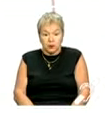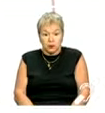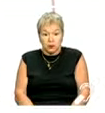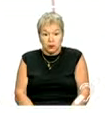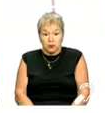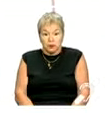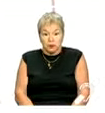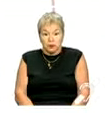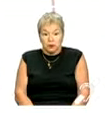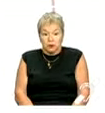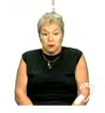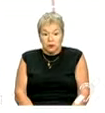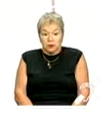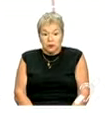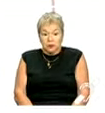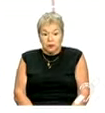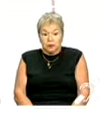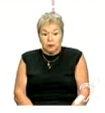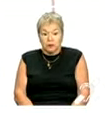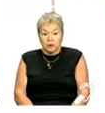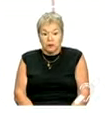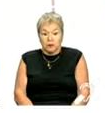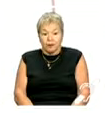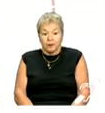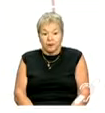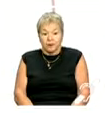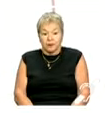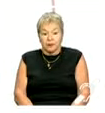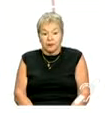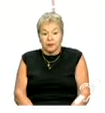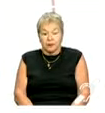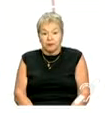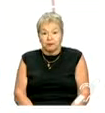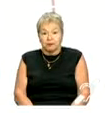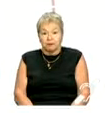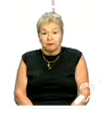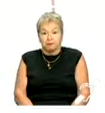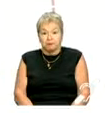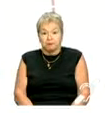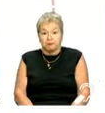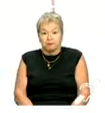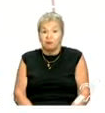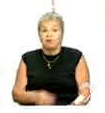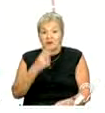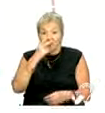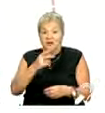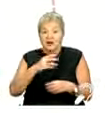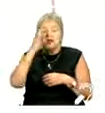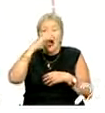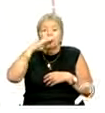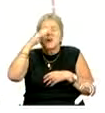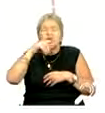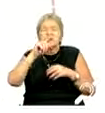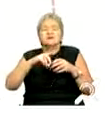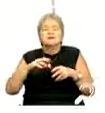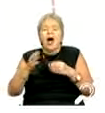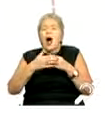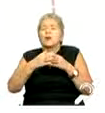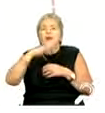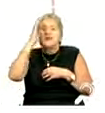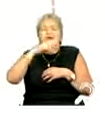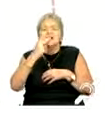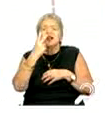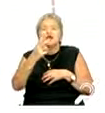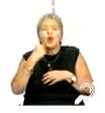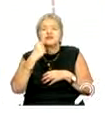Uită! Aoleu! Ia uitați-vă cu alea, na! Astfel de scene au loc aproape zilnic de două săptămâni pe străzile